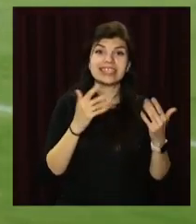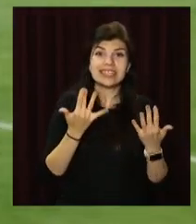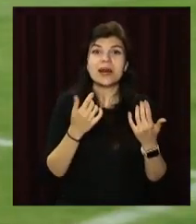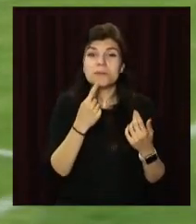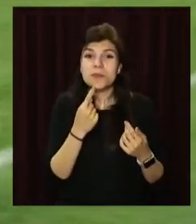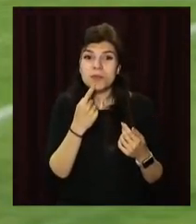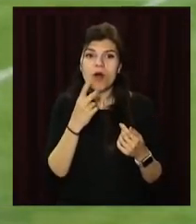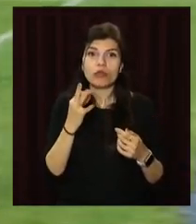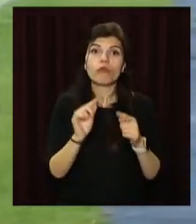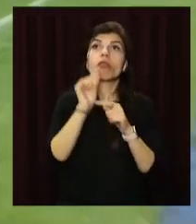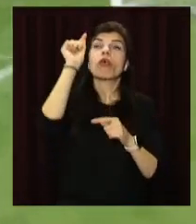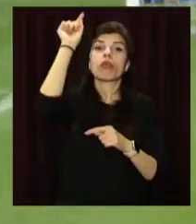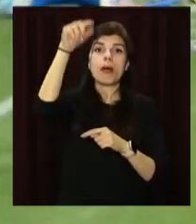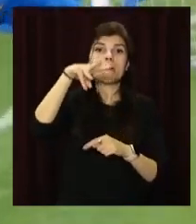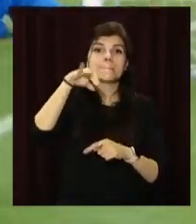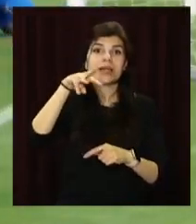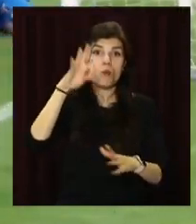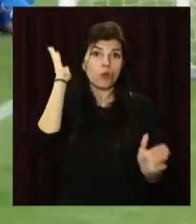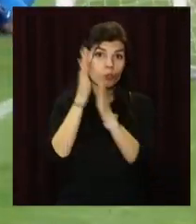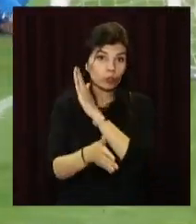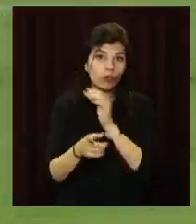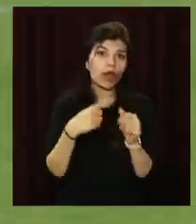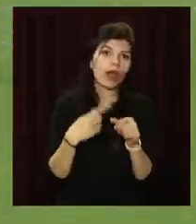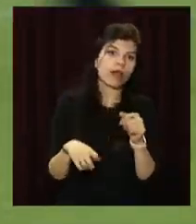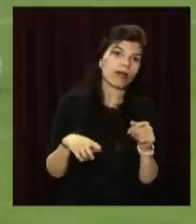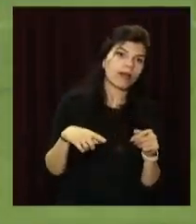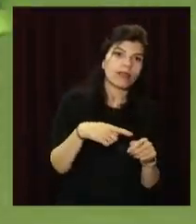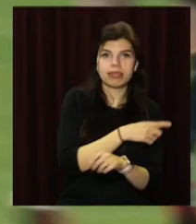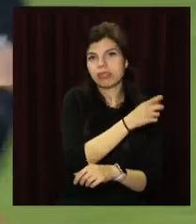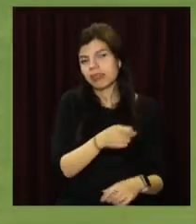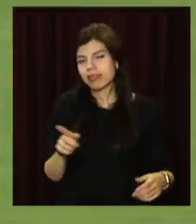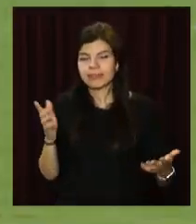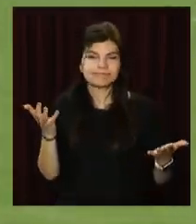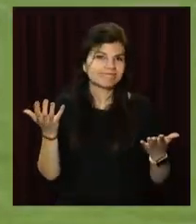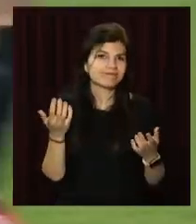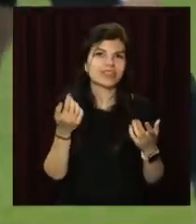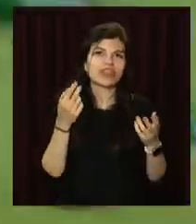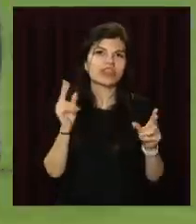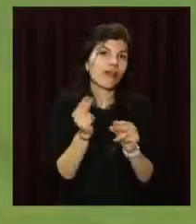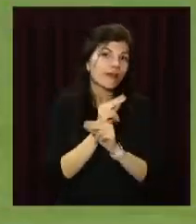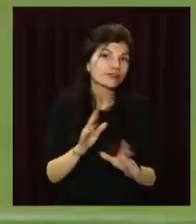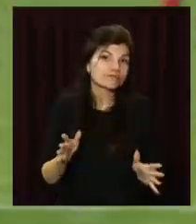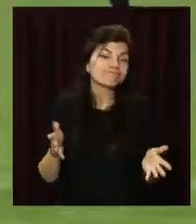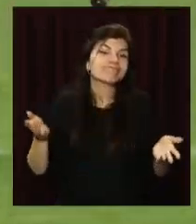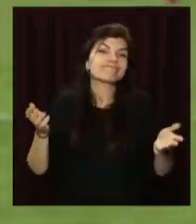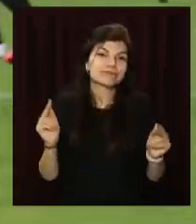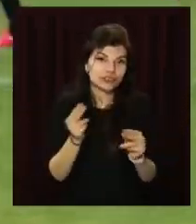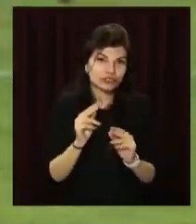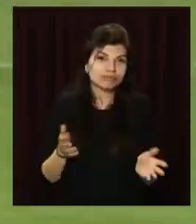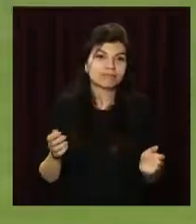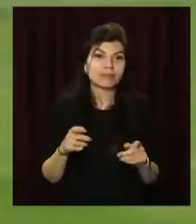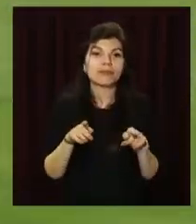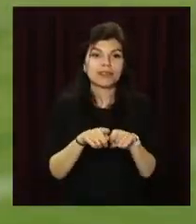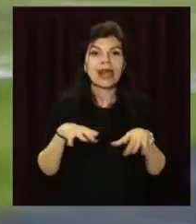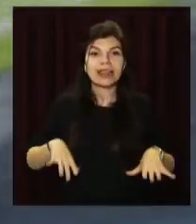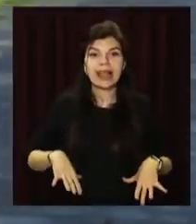то м'яч летів вище воріт, то як в цьому епізоді надійно грав голкіпер Вересу. Тож, не щастить так не щастить, підсумував гру